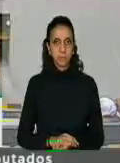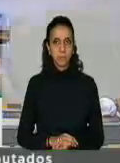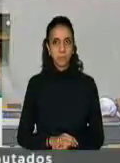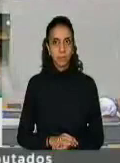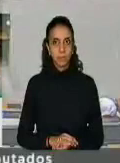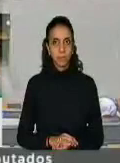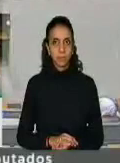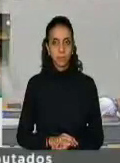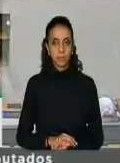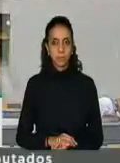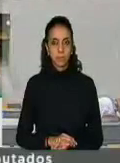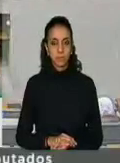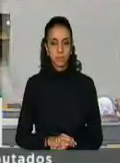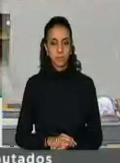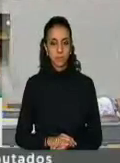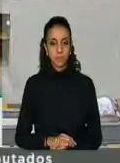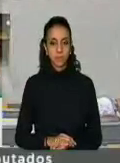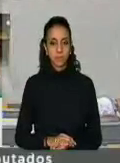بسم الله الرحمن الرحيم.